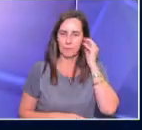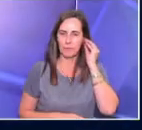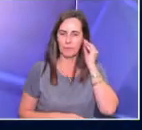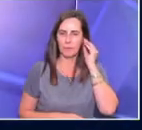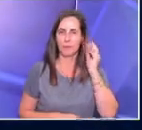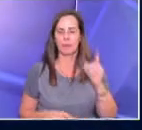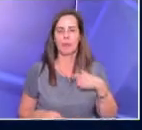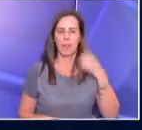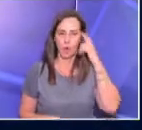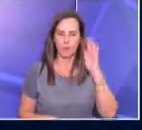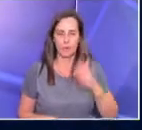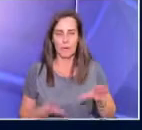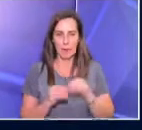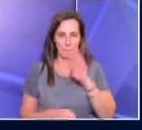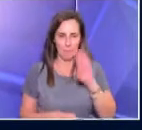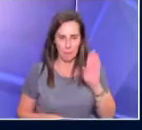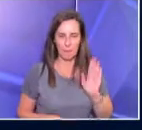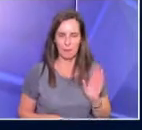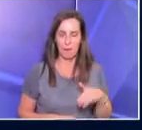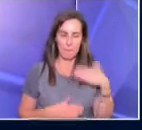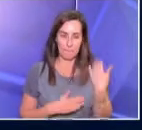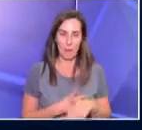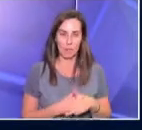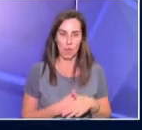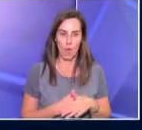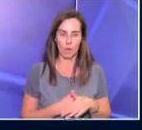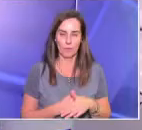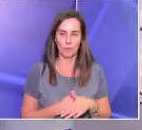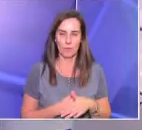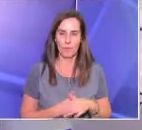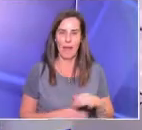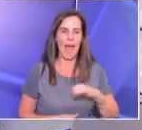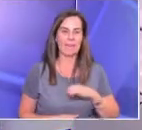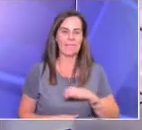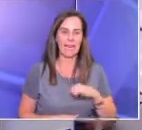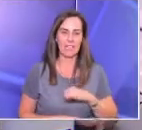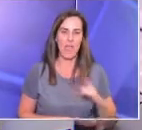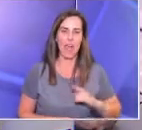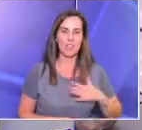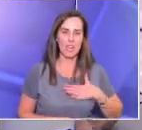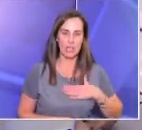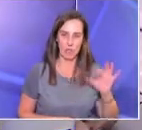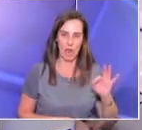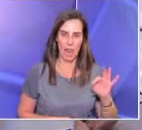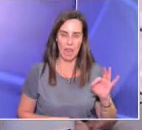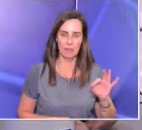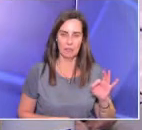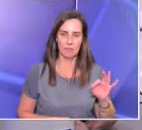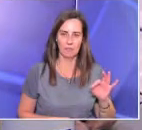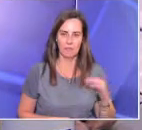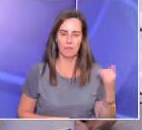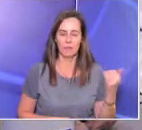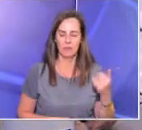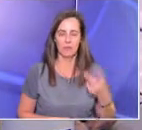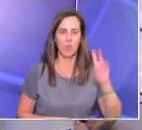חושב שכמו תמיד עם ראש הממשלה, בסופו של דבר האינטרסים האישיים, נקרא לזה ככה בגדול, תמיד